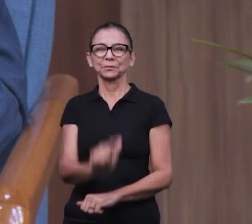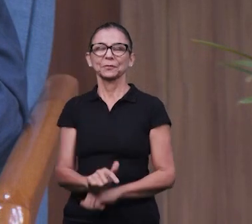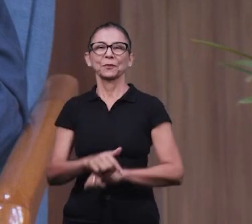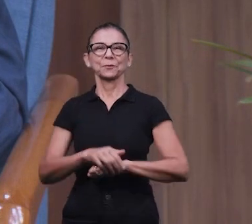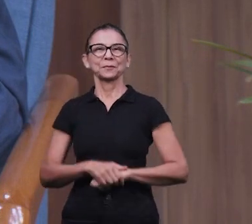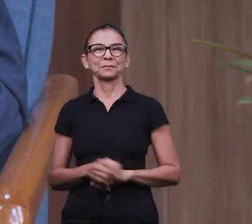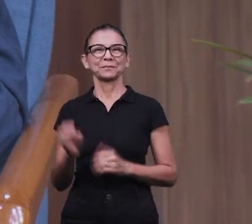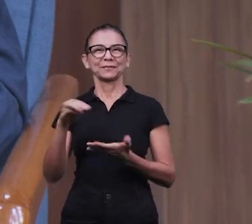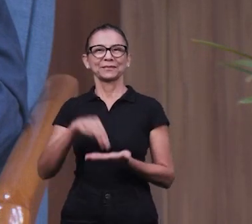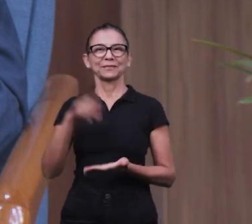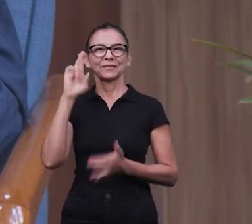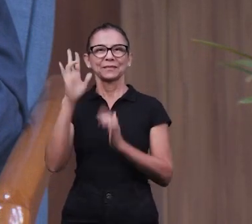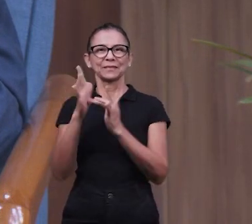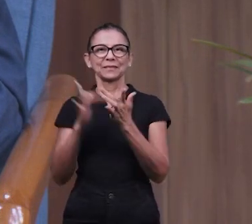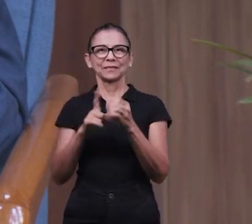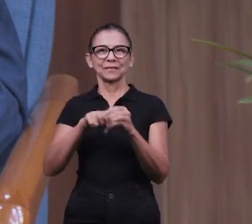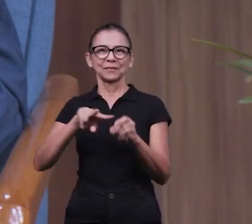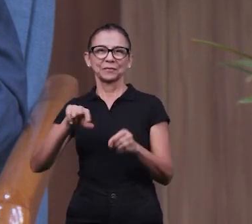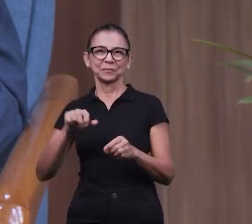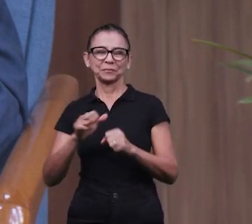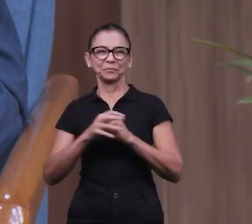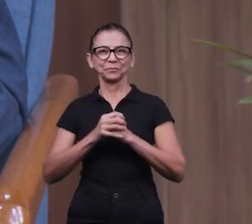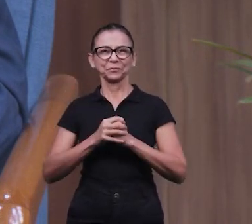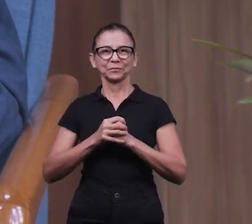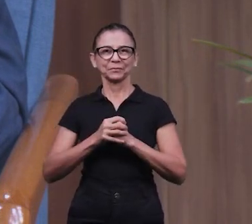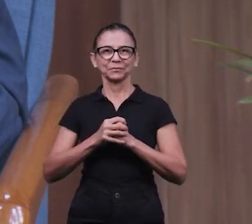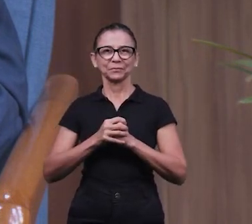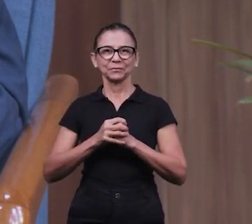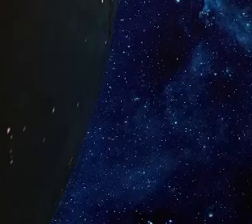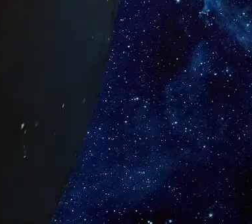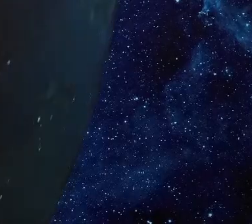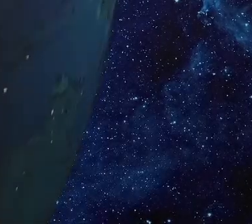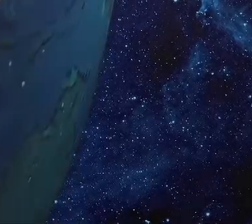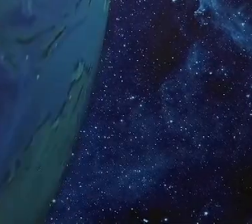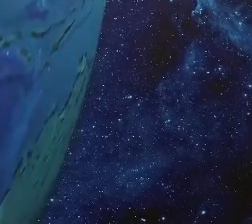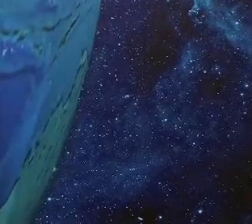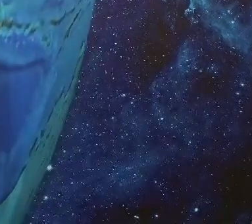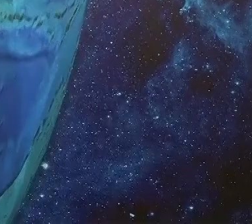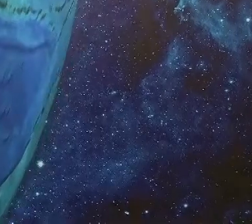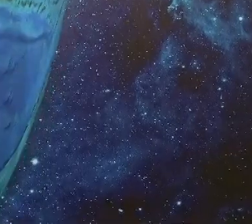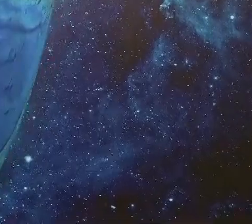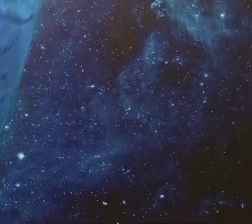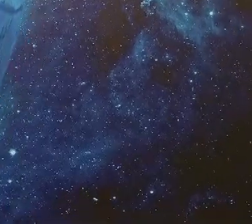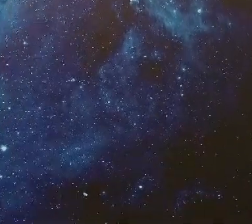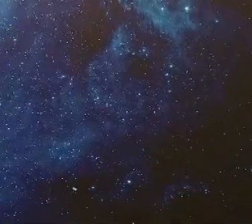serons ensemble à nouveau. Maranatha, le Seigneur Jésus vient.